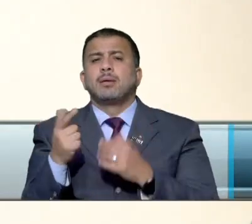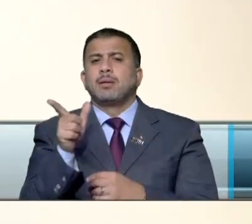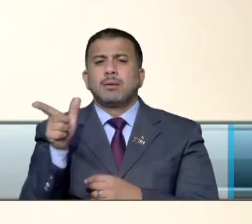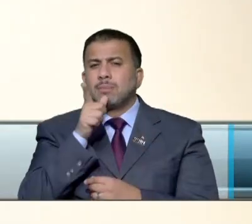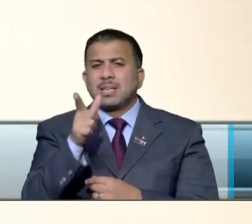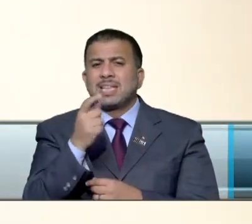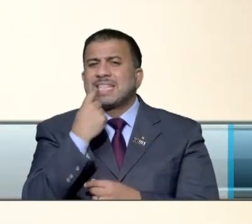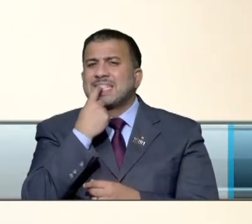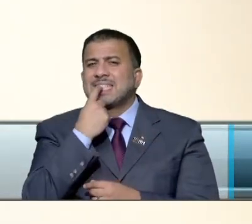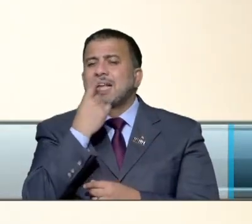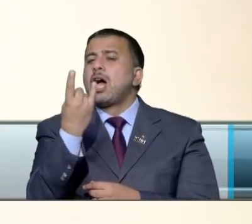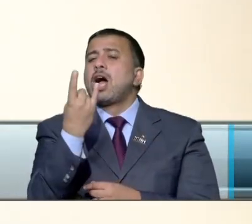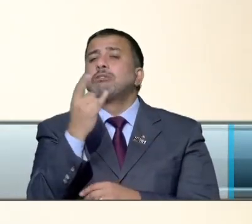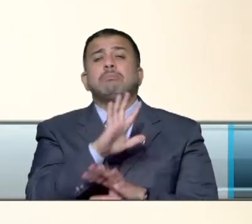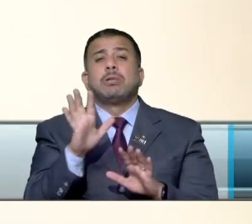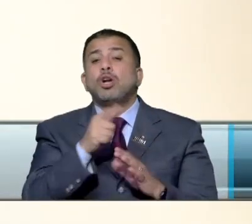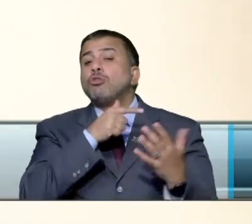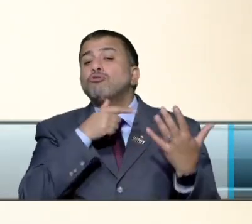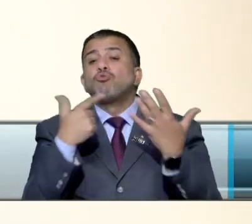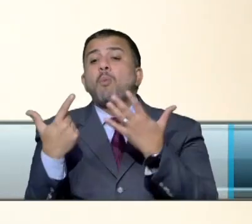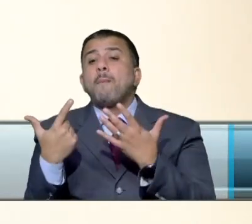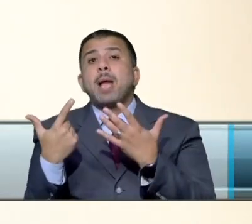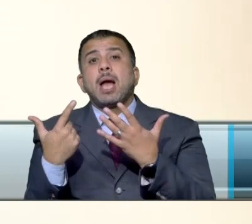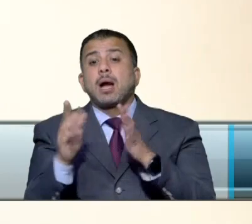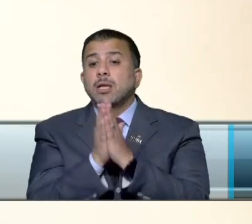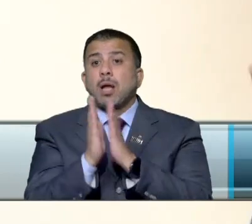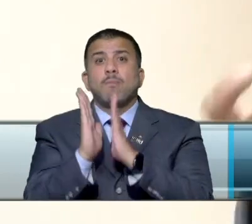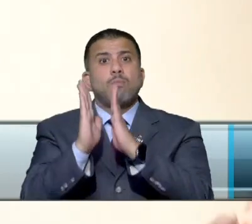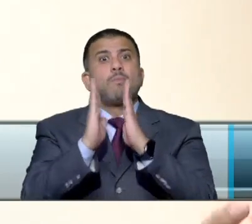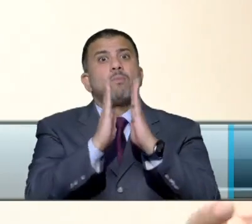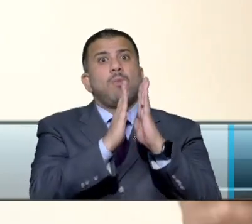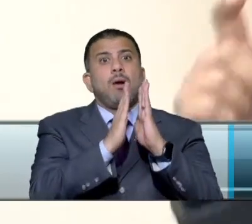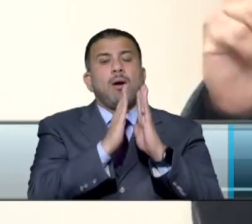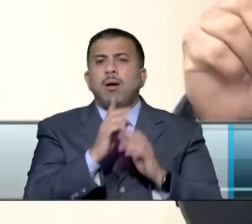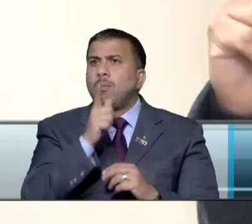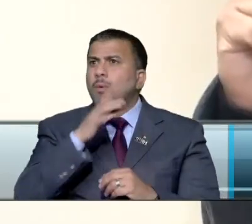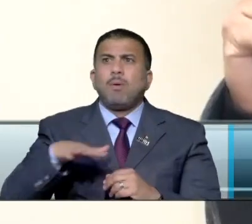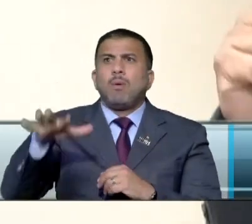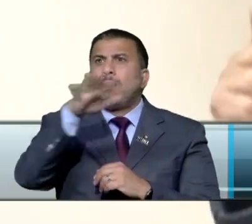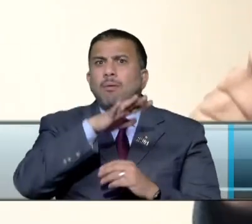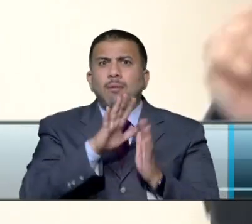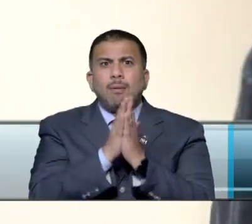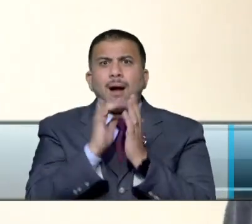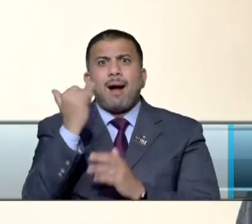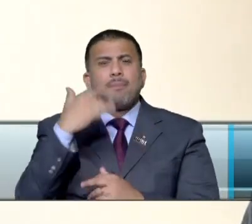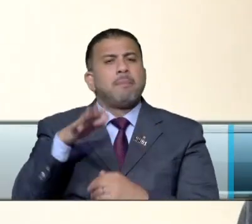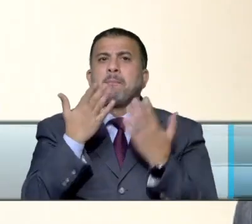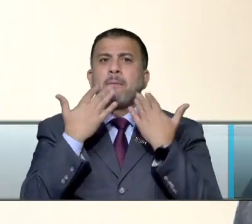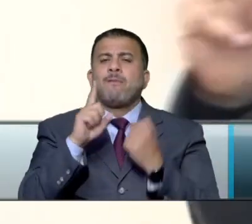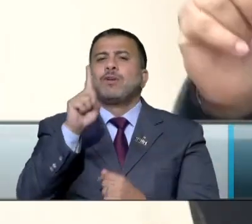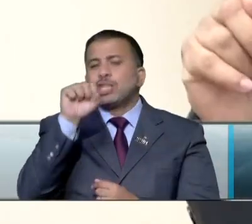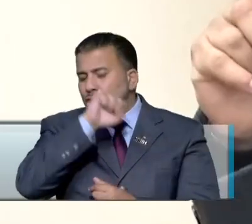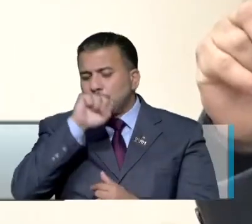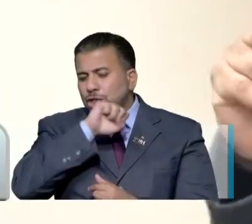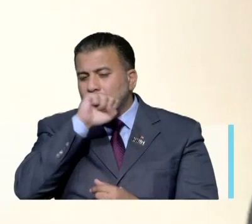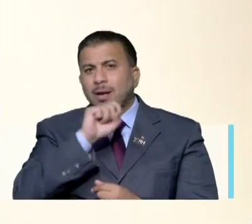المعهد أقل من 10 سنوات. 700 إصدار ولا مؤسسة في الوطن العربي وصلت لهذا المستوى في